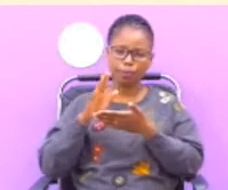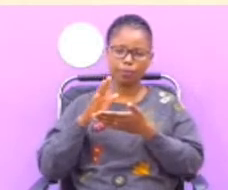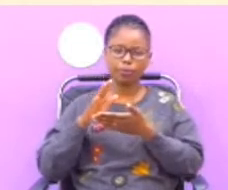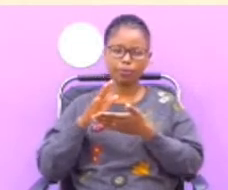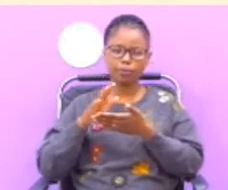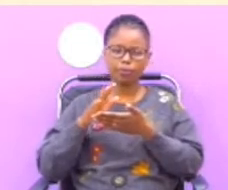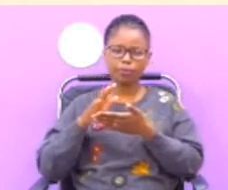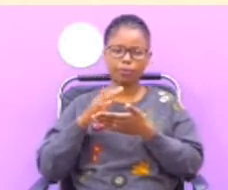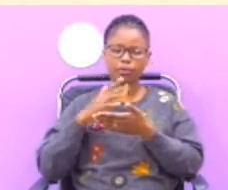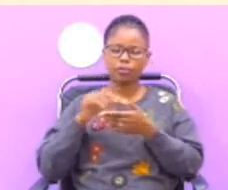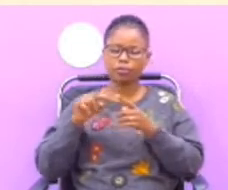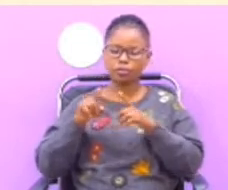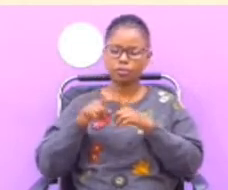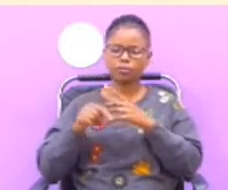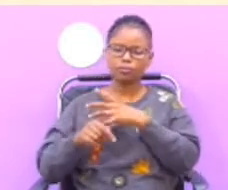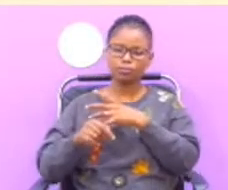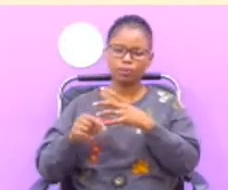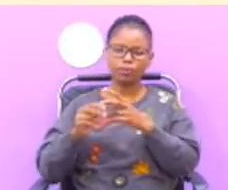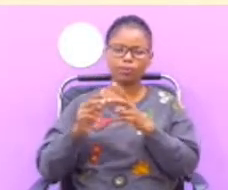na Ngai nĩ arĩ hinya mũingĩ